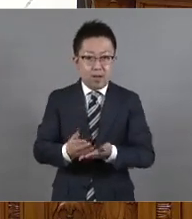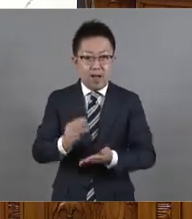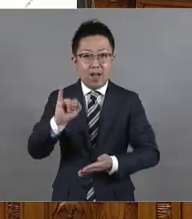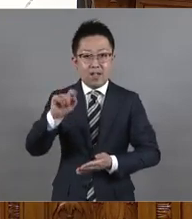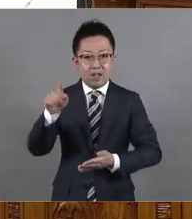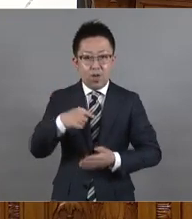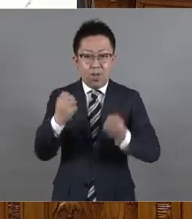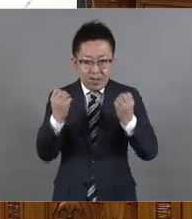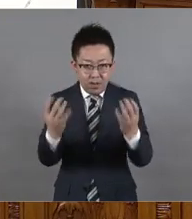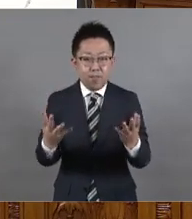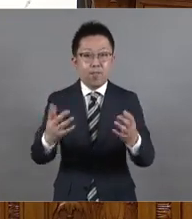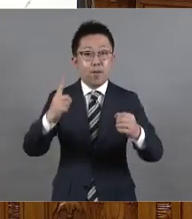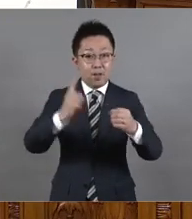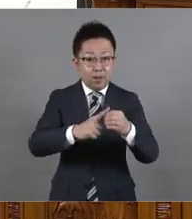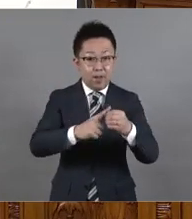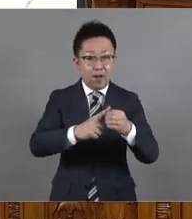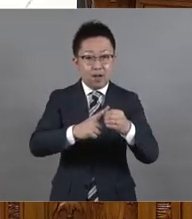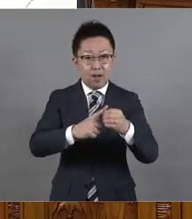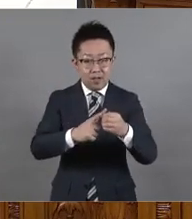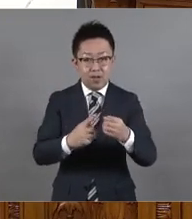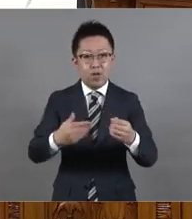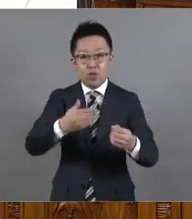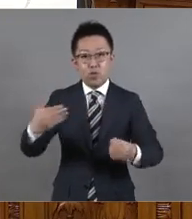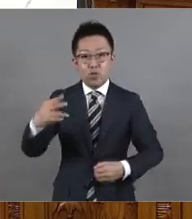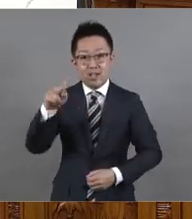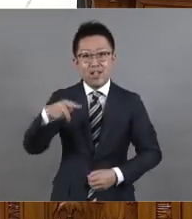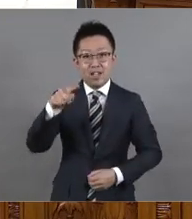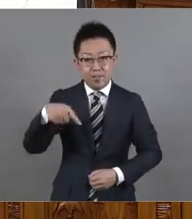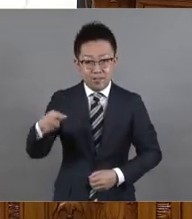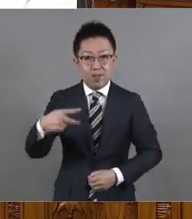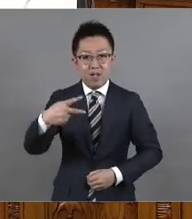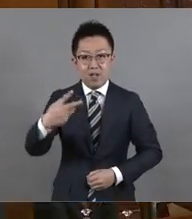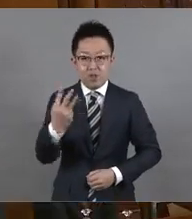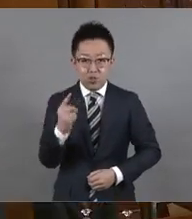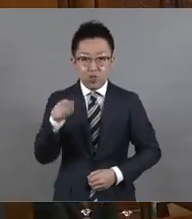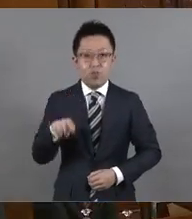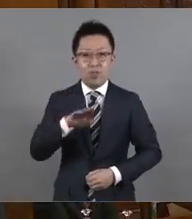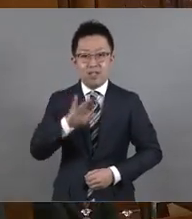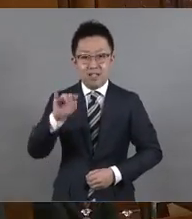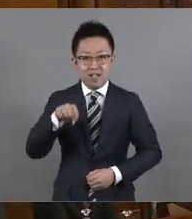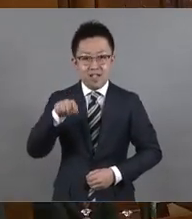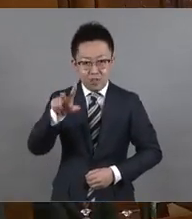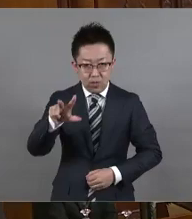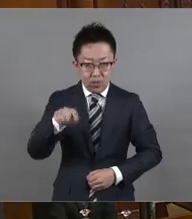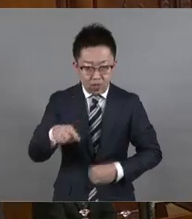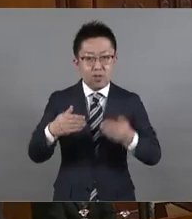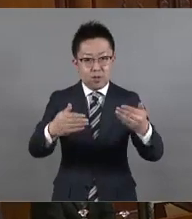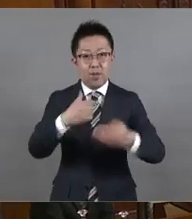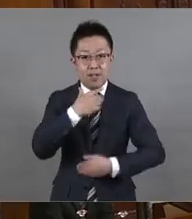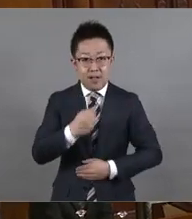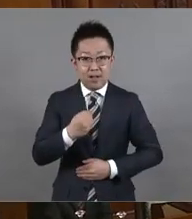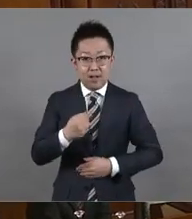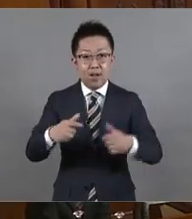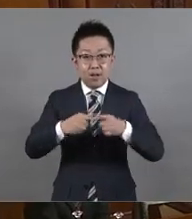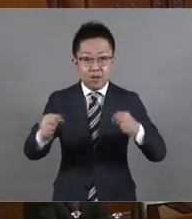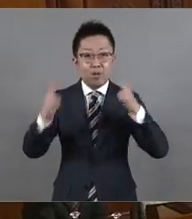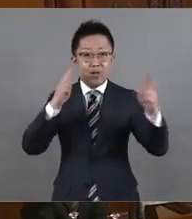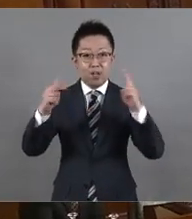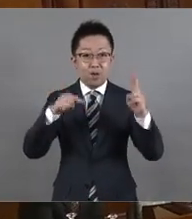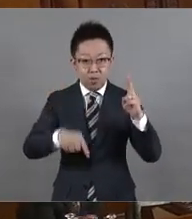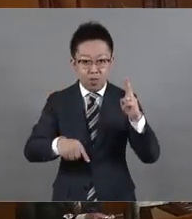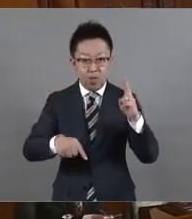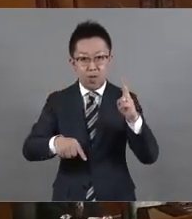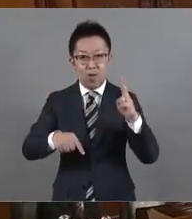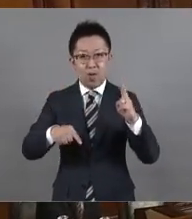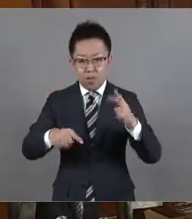取り組みをグリーンにを出るで全力で後押しでまいりますまた日本企業の組織の硬直性を打破すること